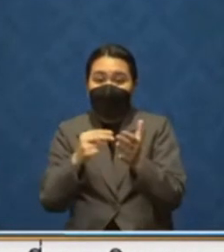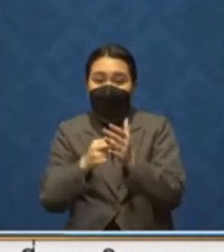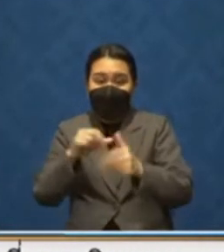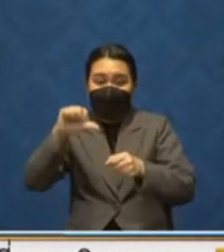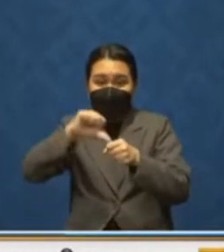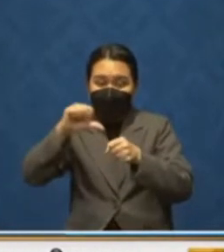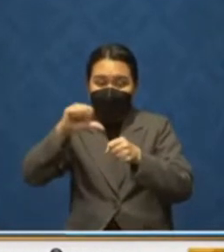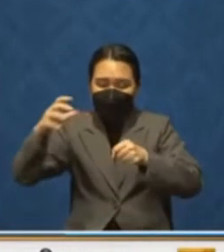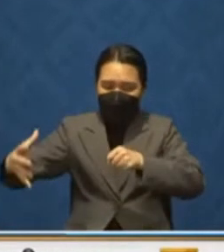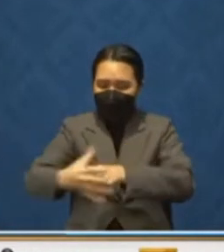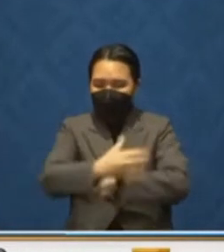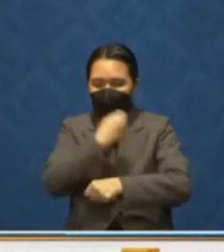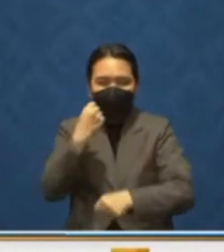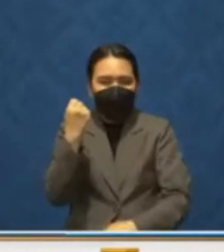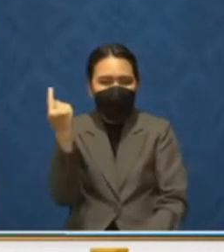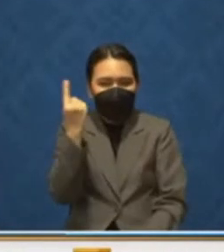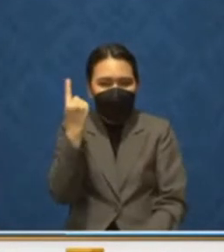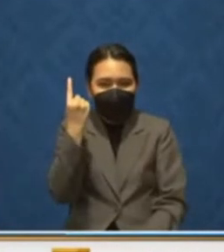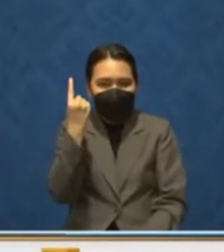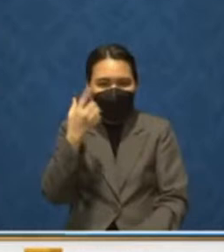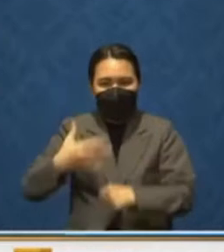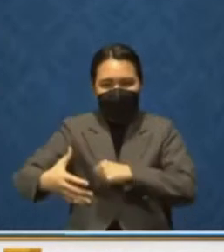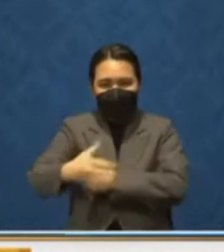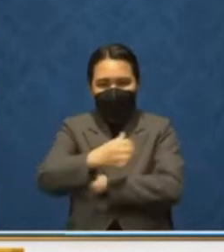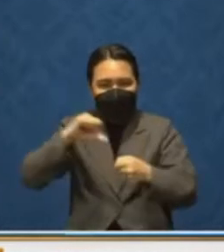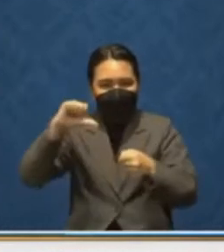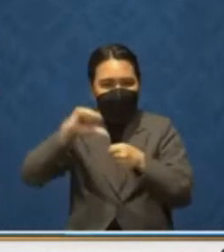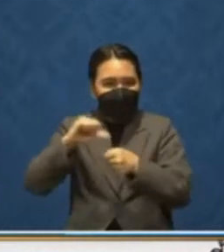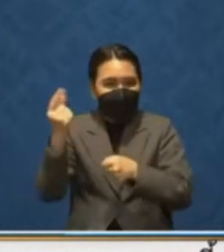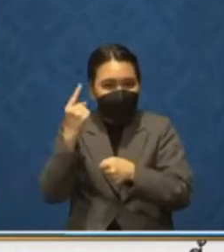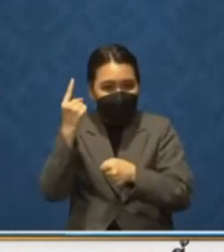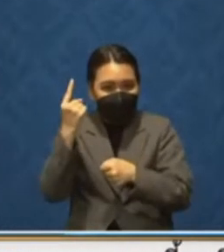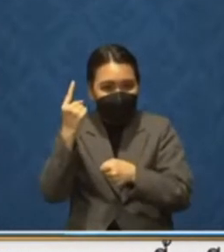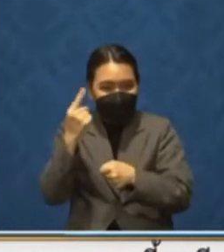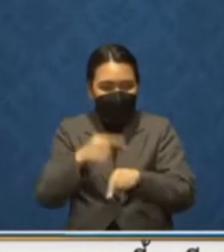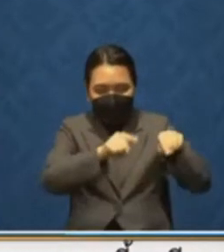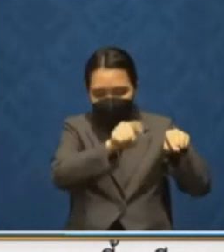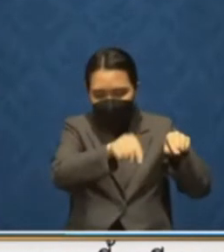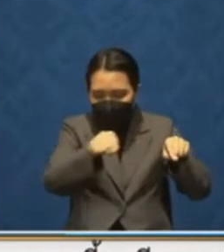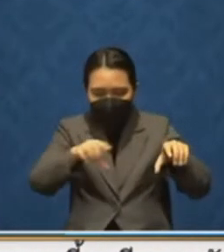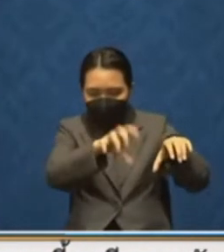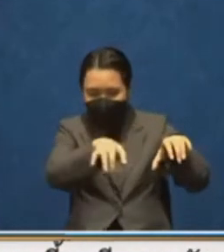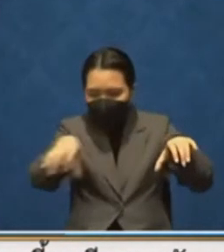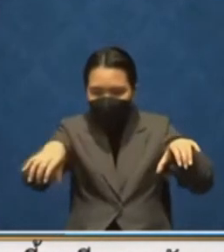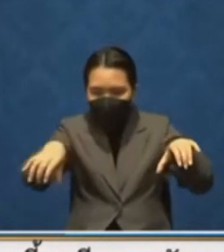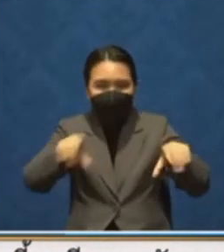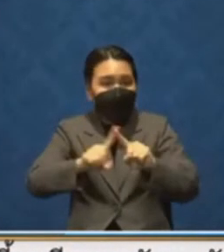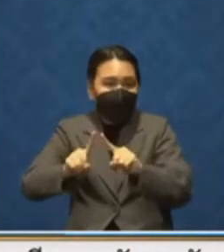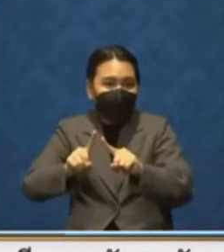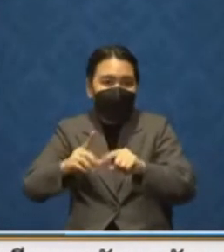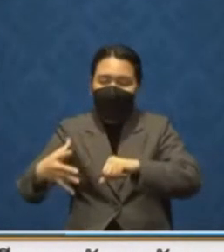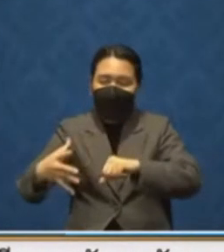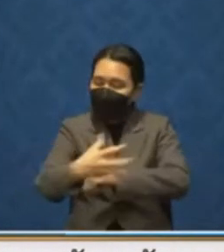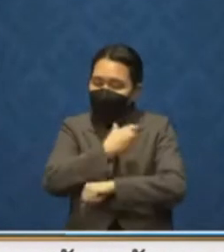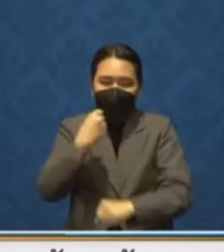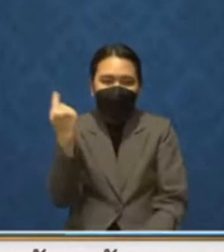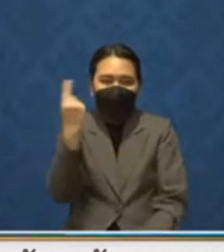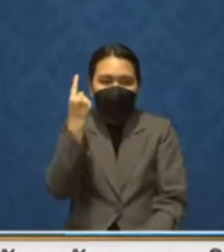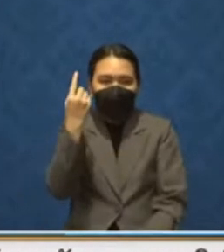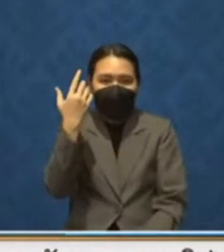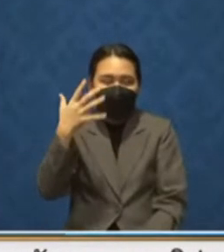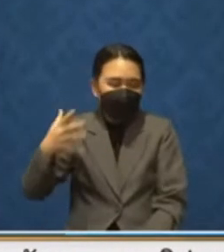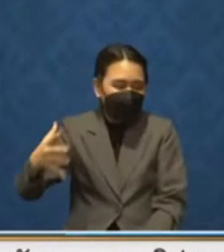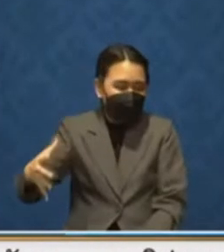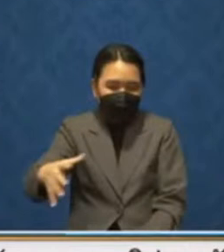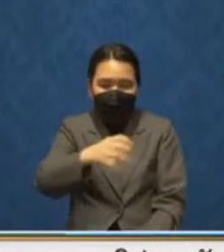องค์หลังการ์ดของเมืองไทยที่เอาไทยทั้งตรงกดทั้งในวันเท่าไรสารพัดลูกค้ารถเลยเอาไปคนเดียว